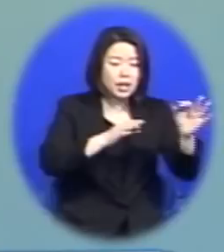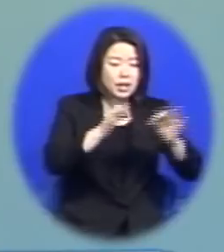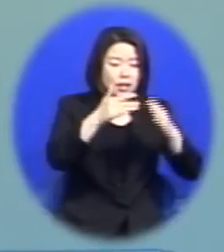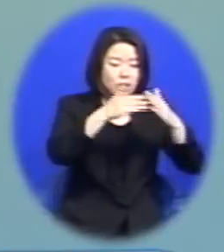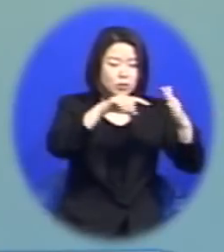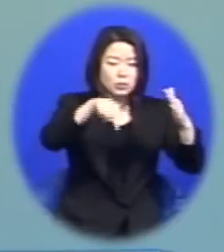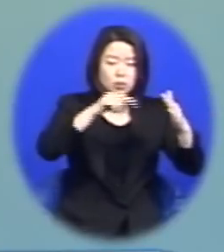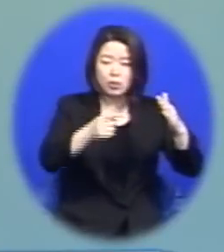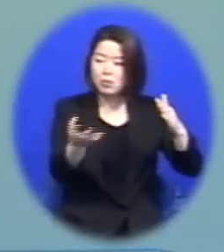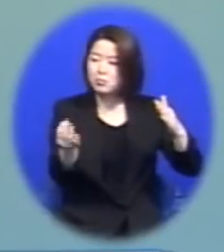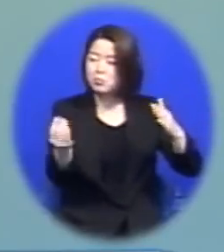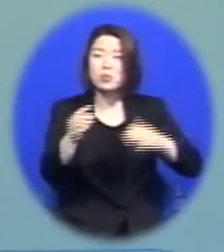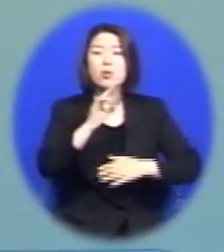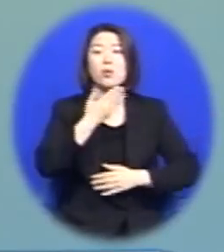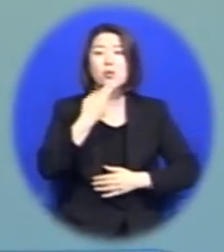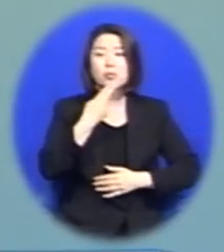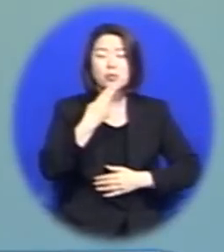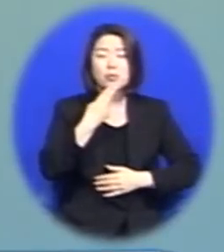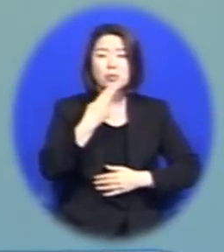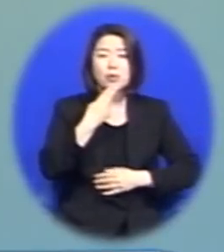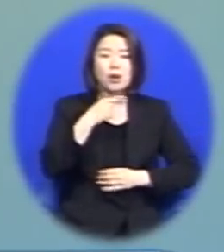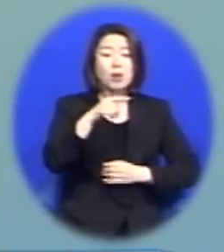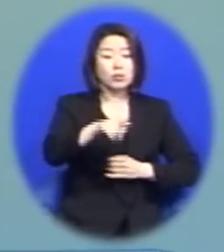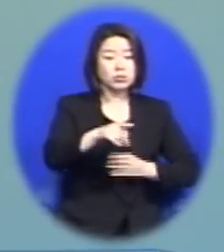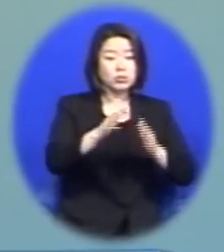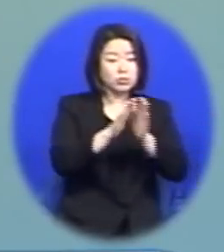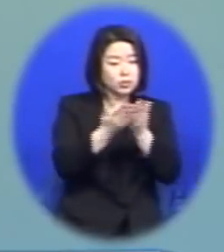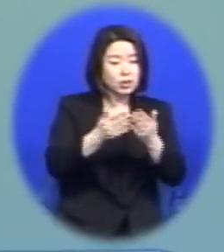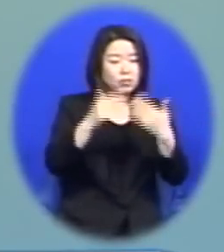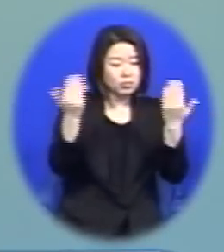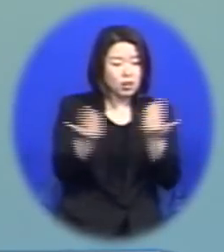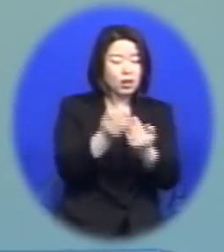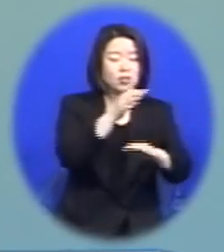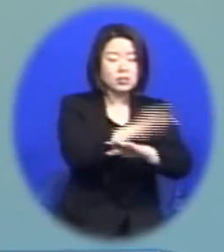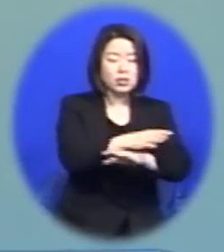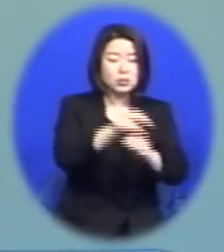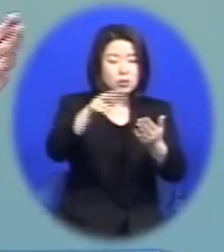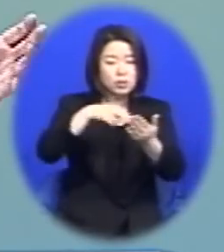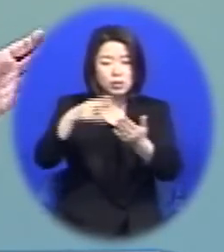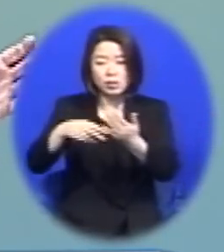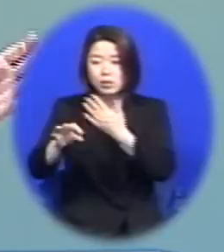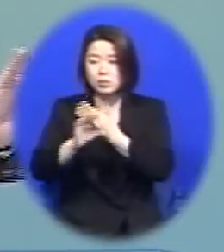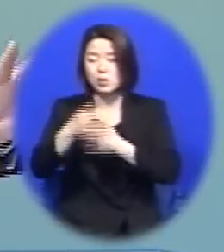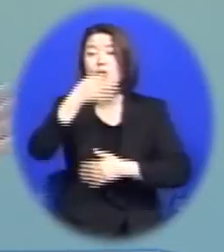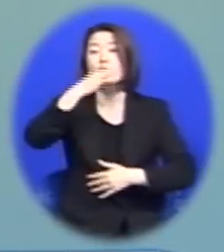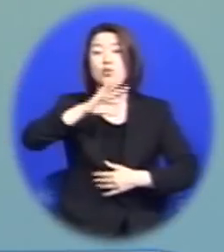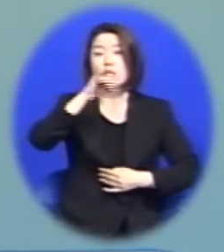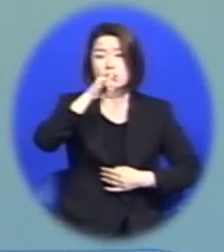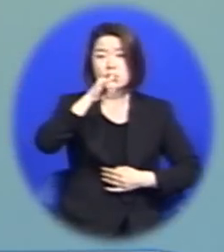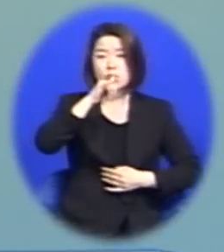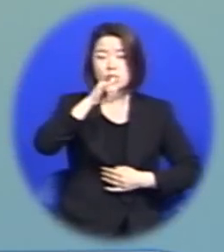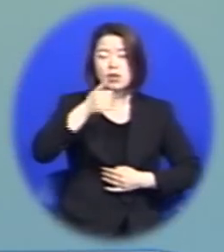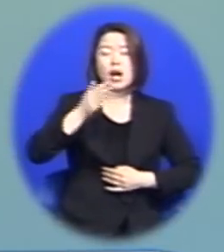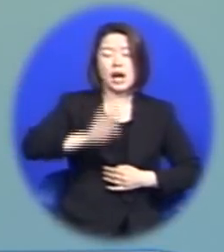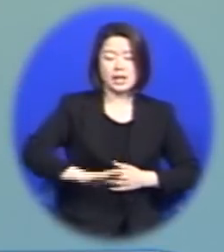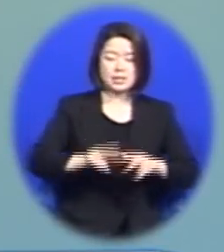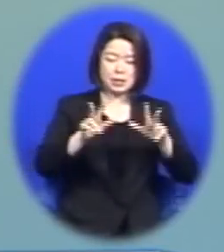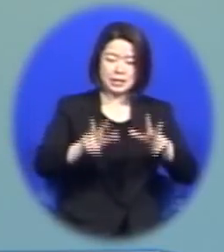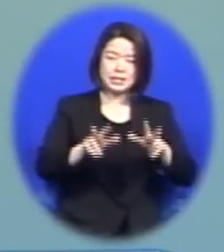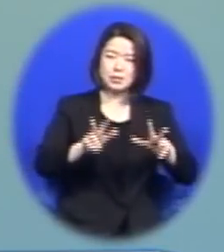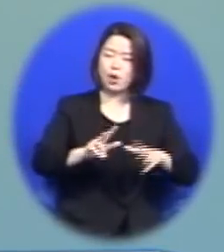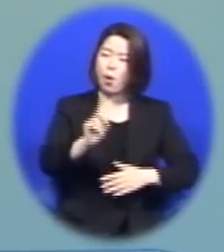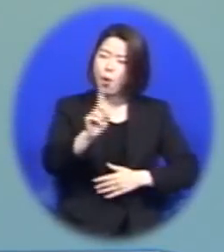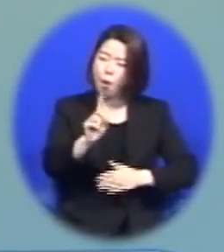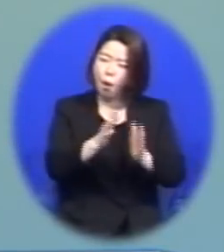그냥 그 책 다 사서 읽으면 다 유익했습니다 지금은 어떤 책을 사야 될지 오히려 어려울 정도입니다